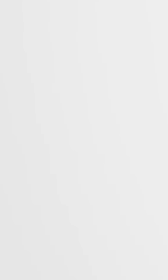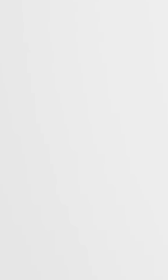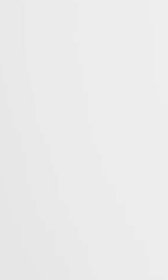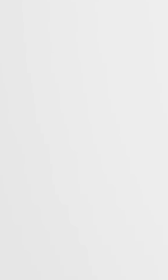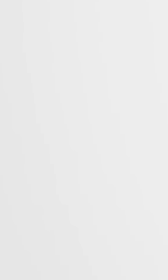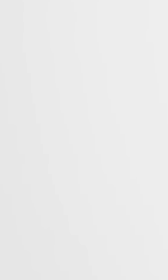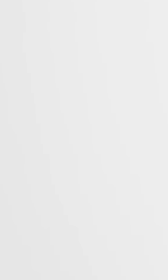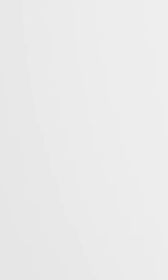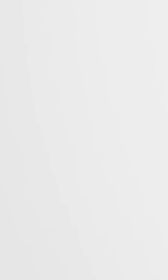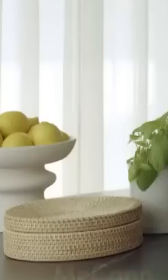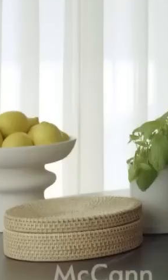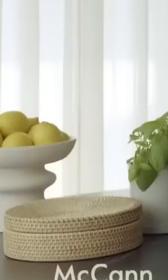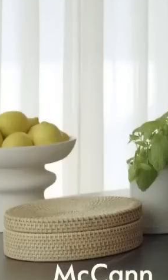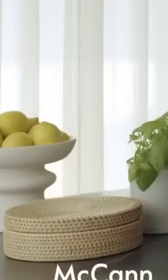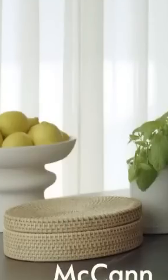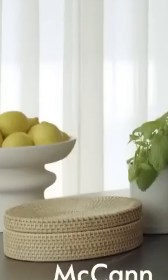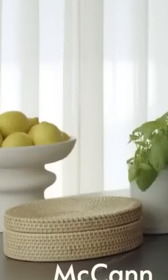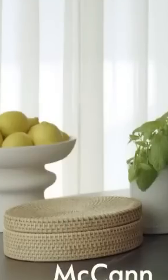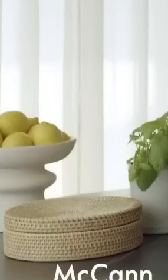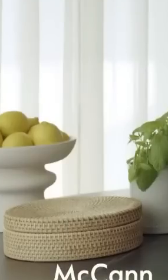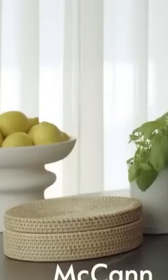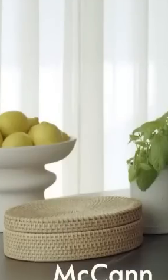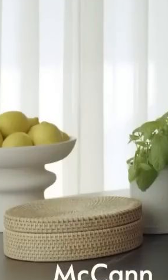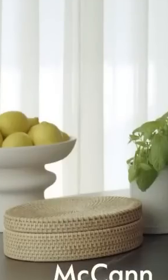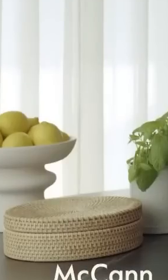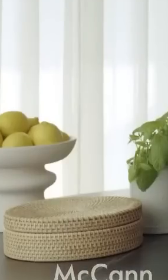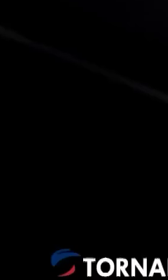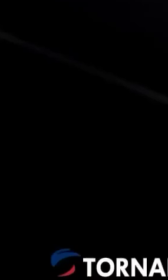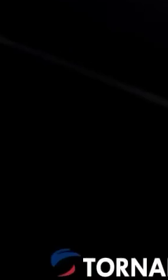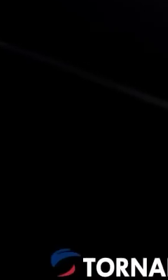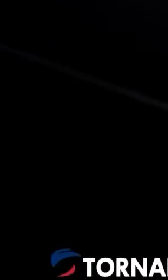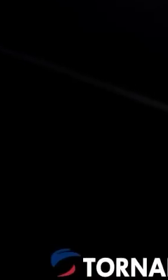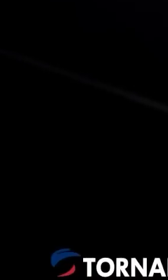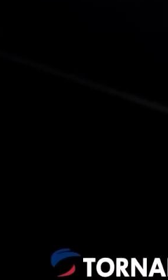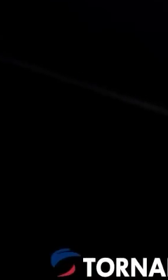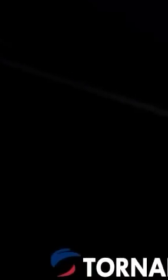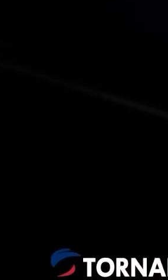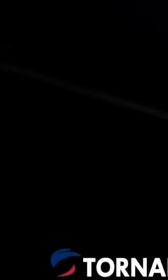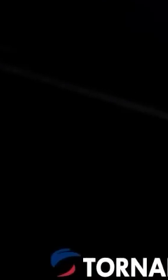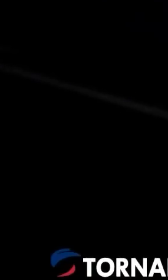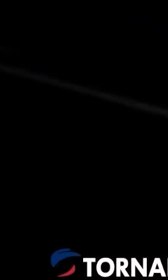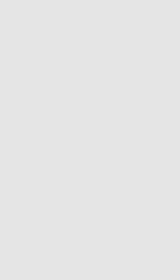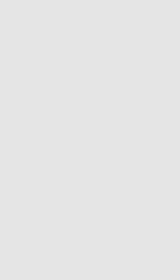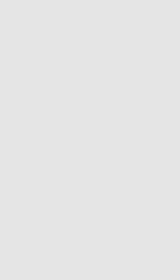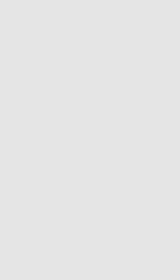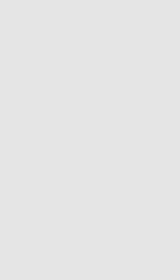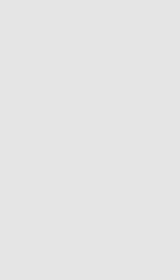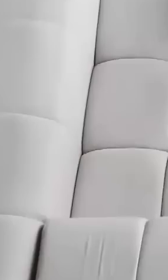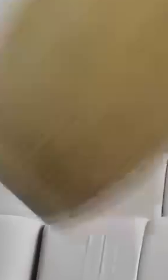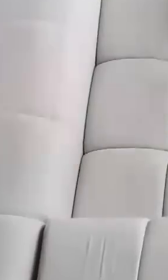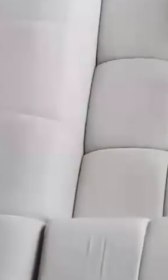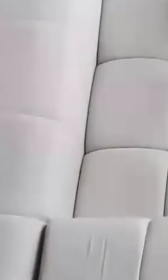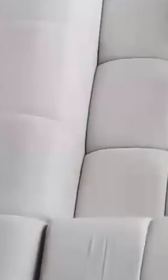התחזית בחסות. גם באינברטר, טורנדו לוקח. בשקט. עד 50% חיסכון בצריכת החשמל.